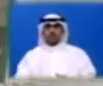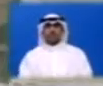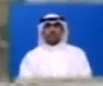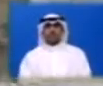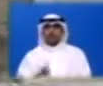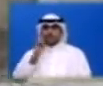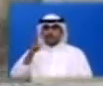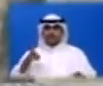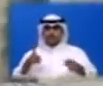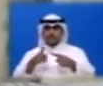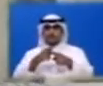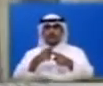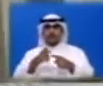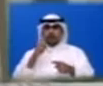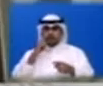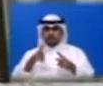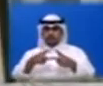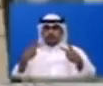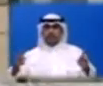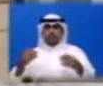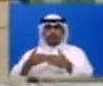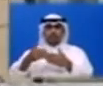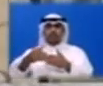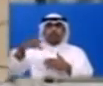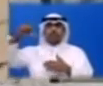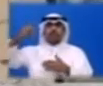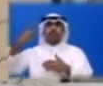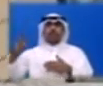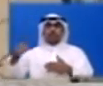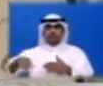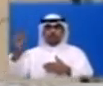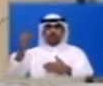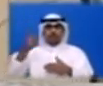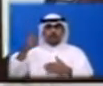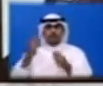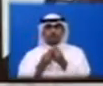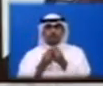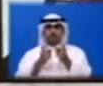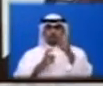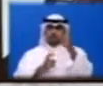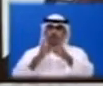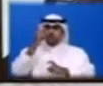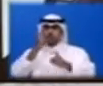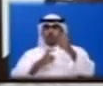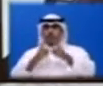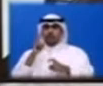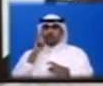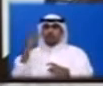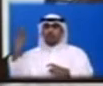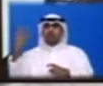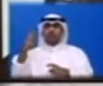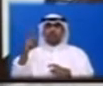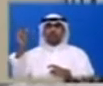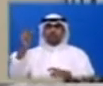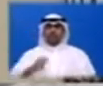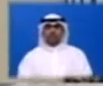المرض يستمر الى التاسع والعشرين من الشهر الجاري فيما المسابقه تستمر حتى الخامس